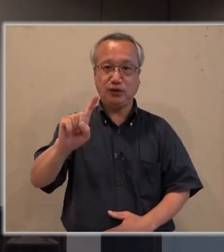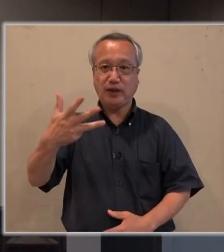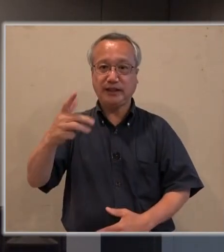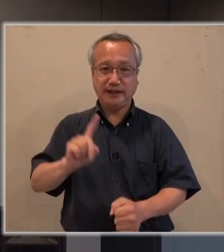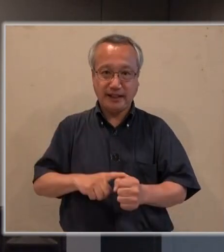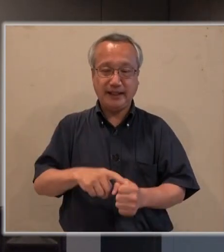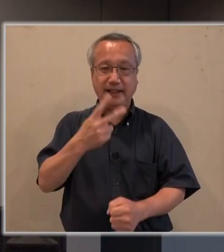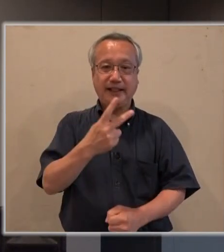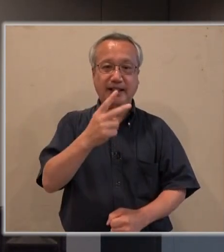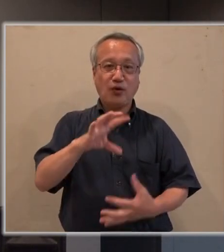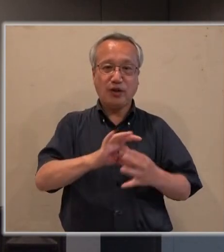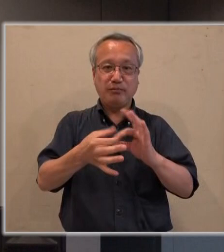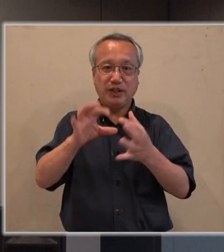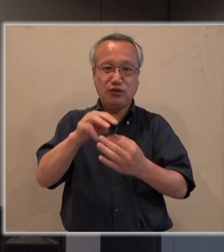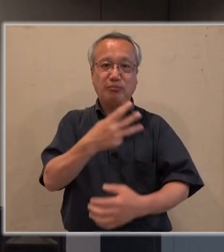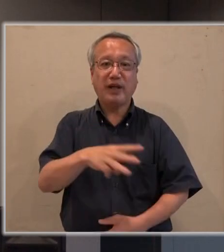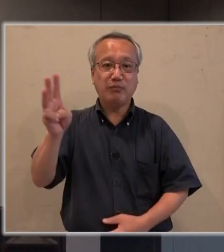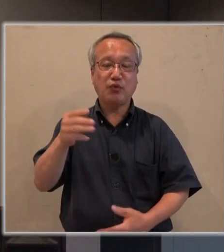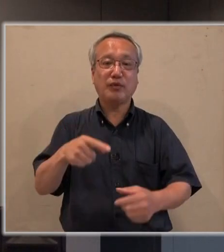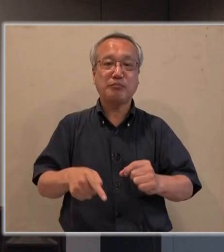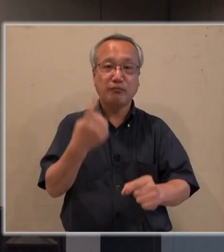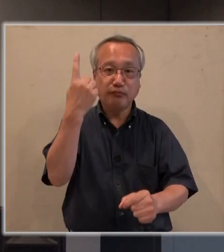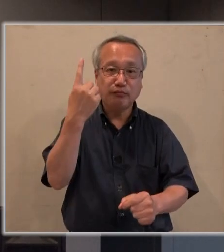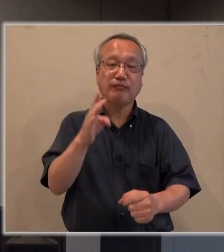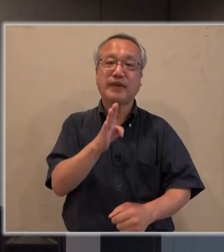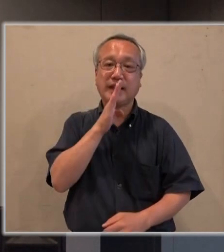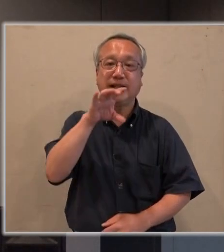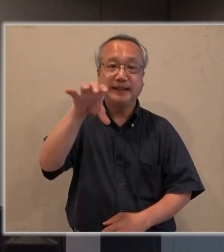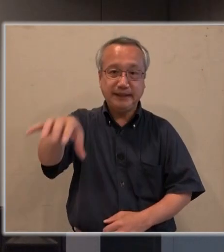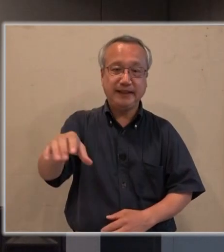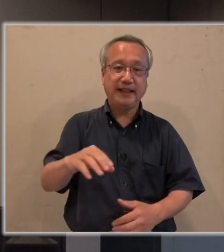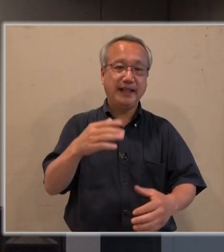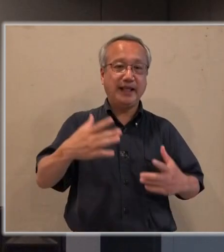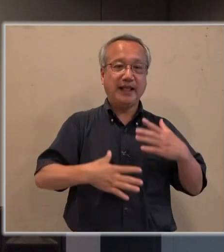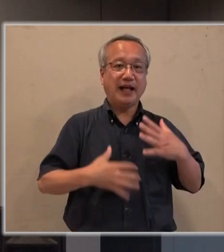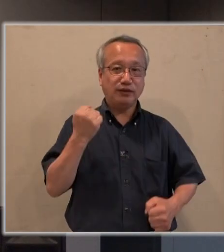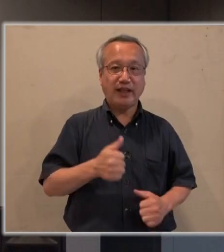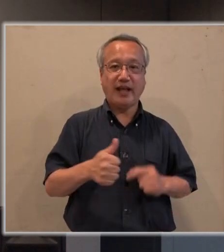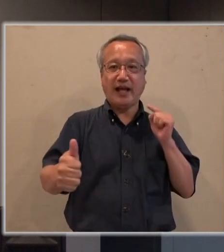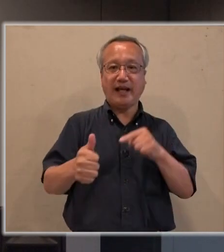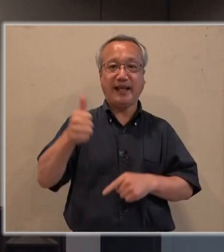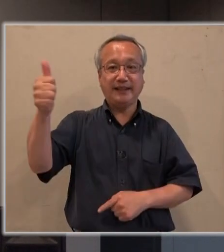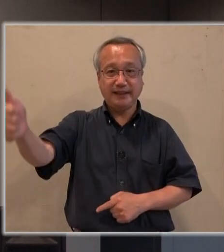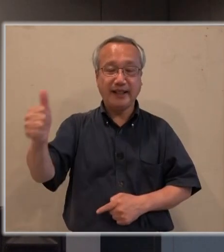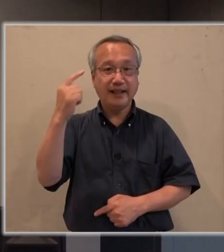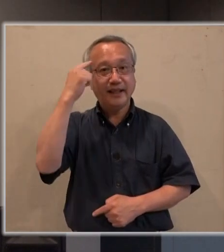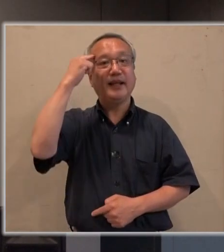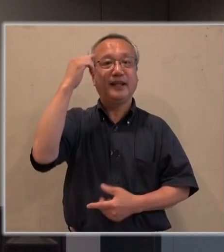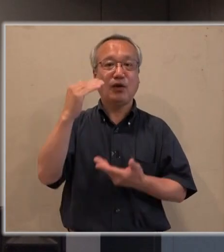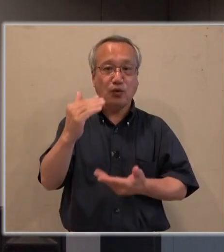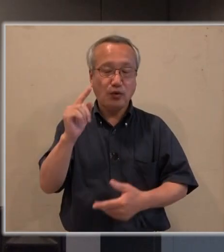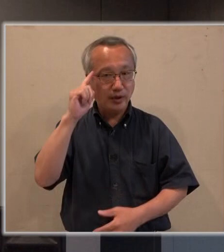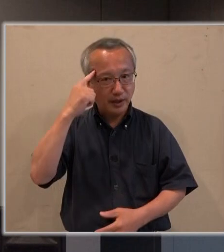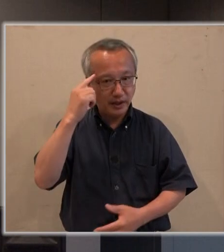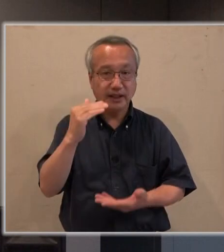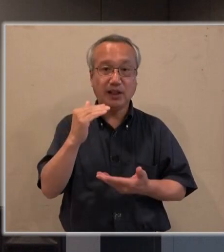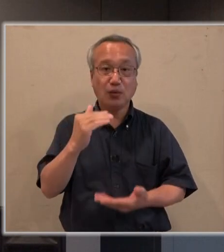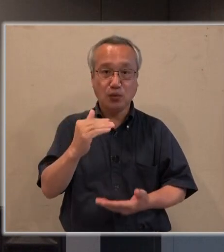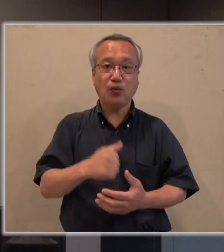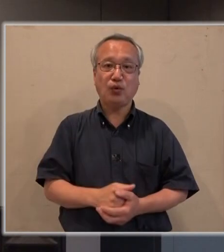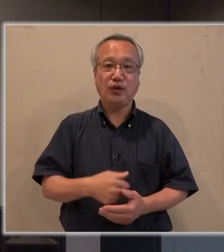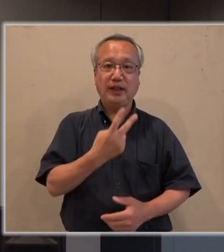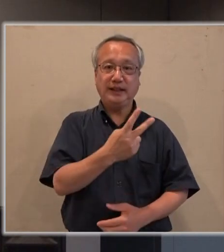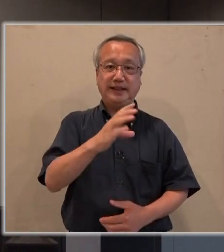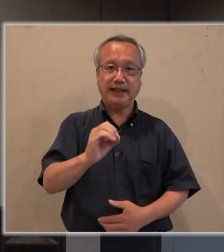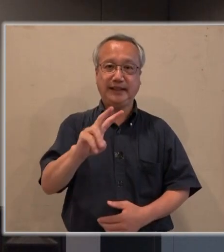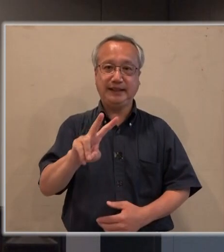ックパラリンピックを契機に、そこに現地に学生を派遣して感じたこと考えたことを、